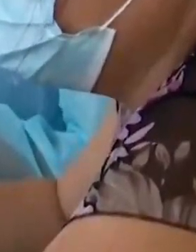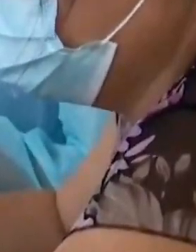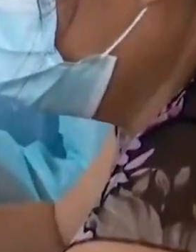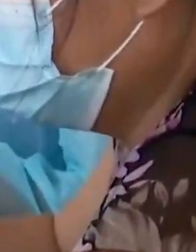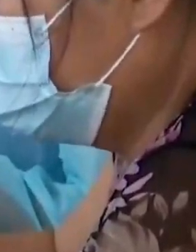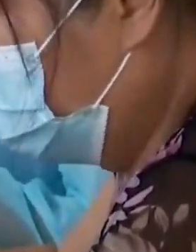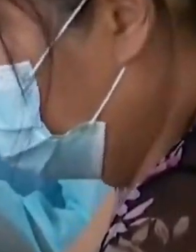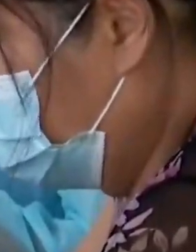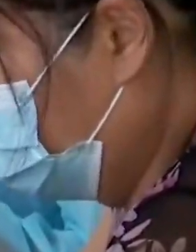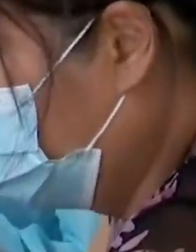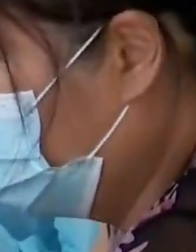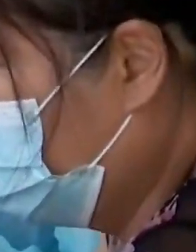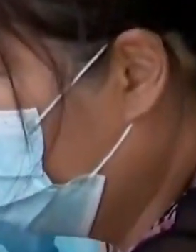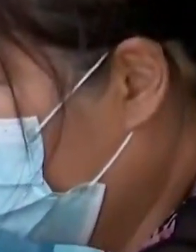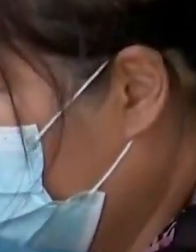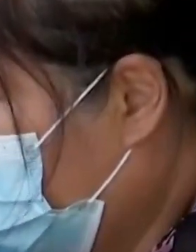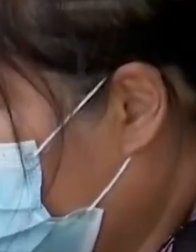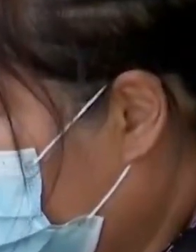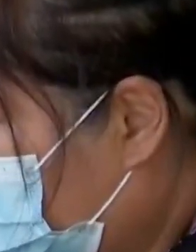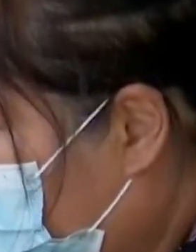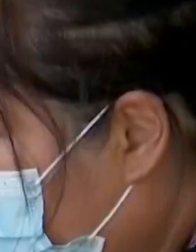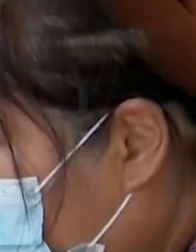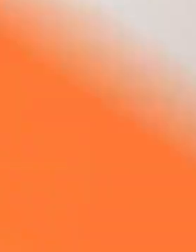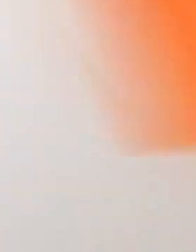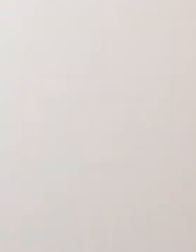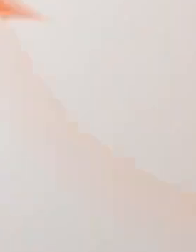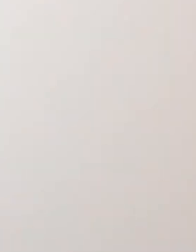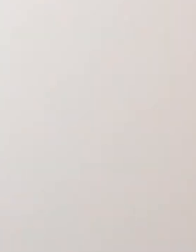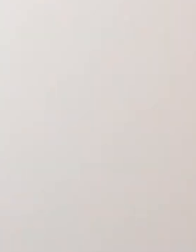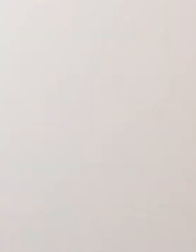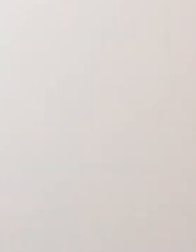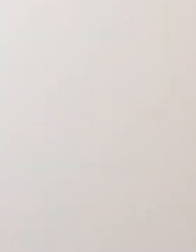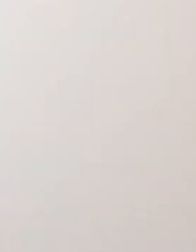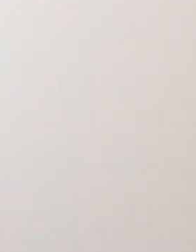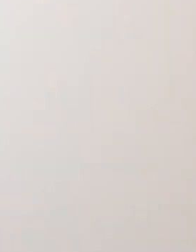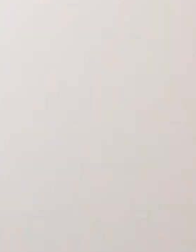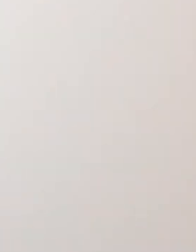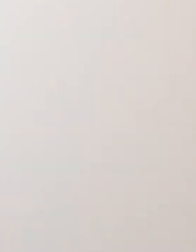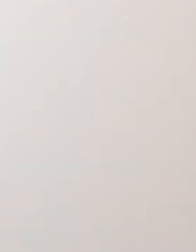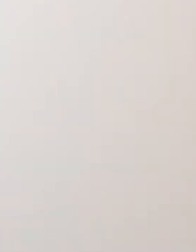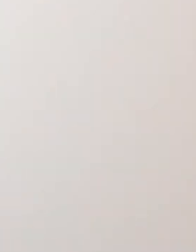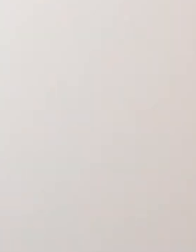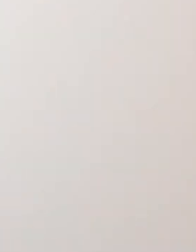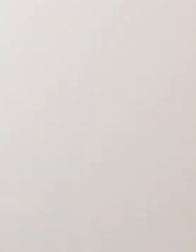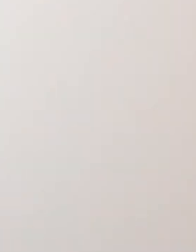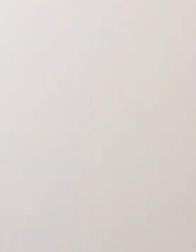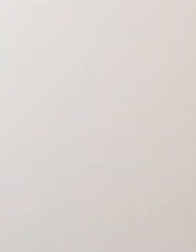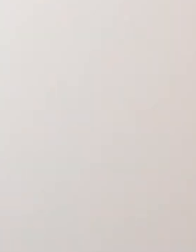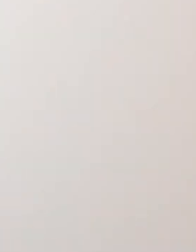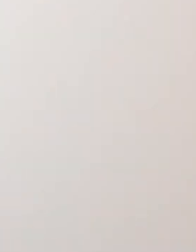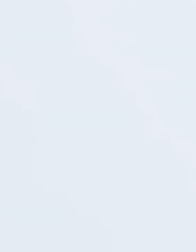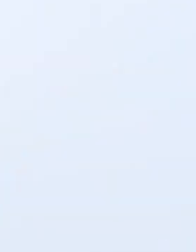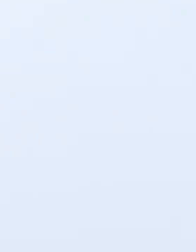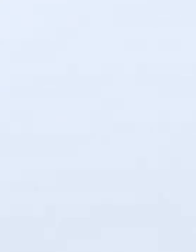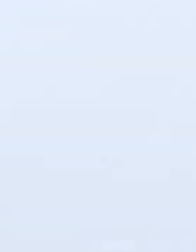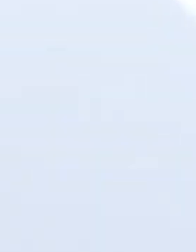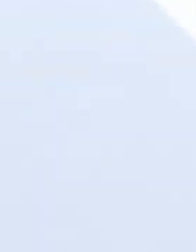นัดเปล่าไม่สำคัญ ขอเราก้าวไปพร้อมกัน มุ่งฝ่าฟันสู่จุดหม